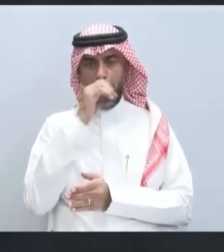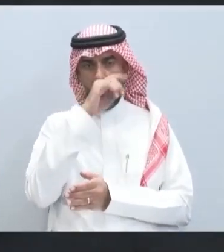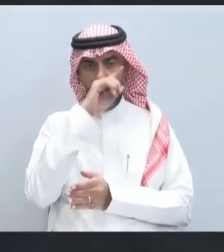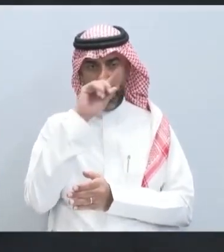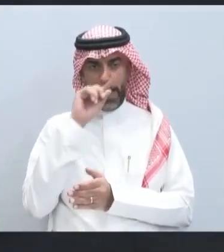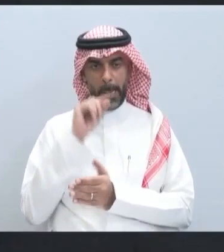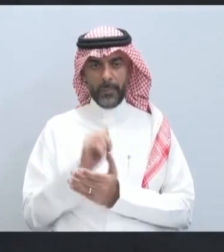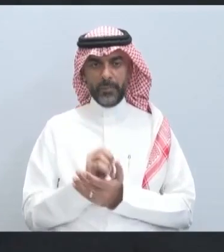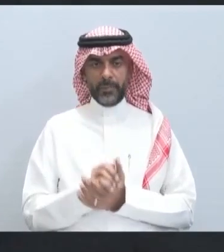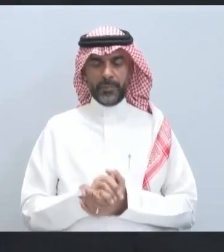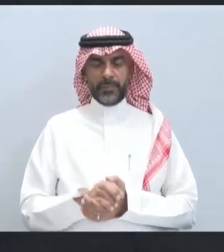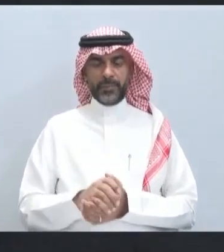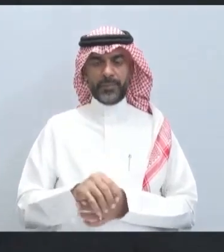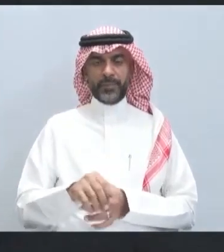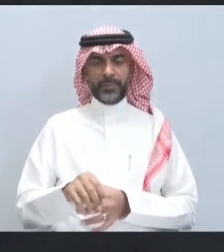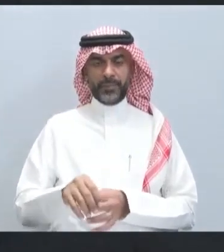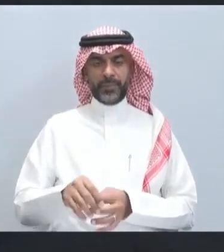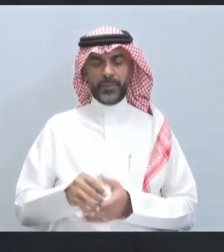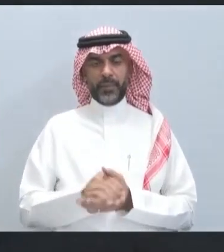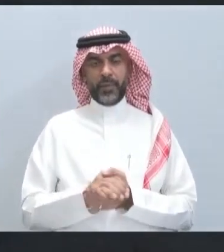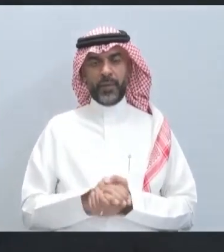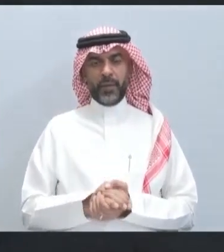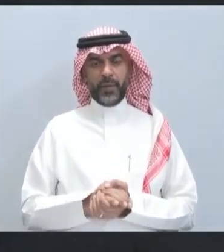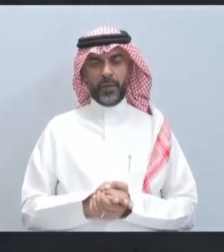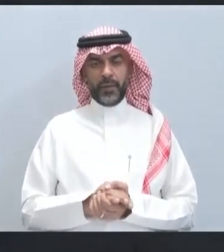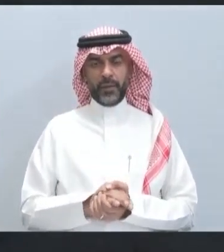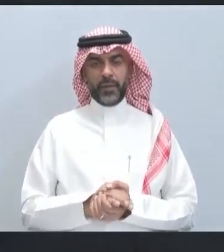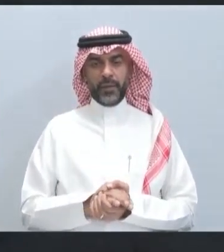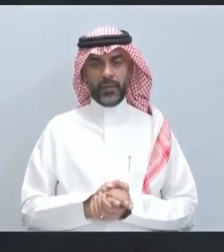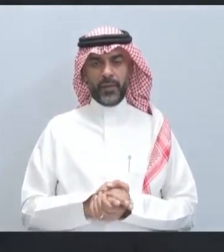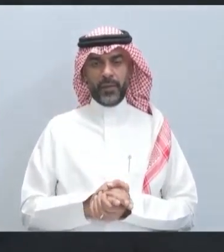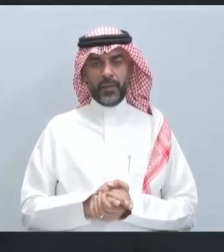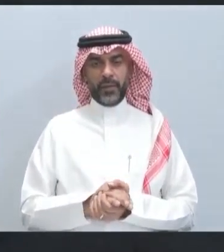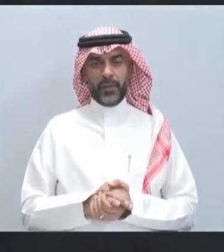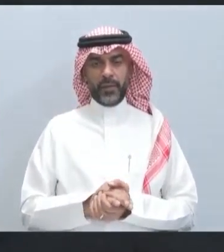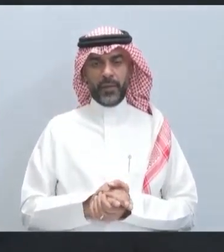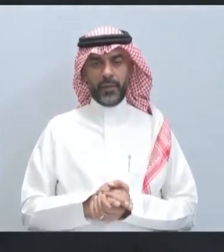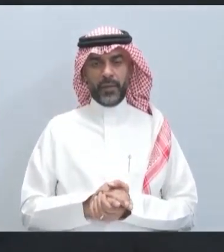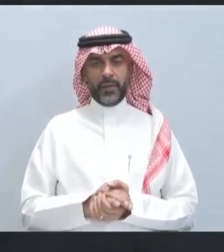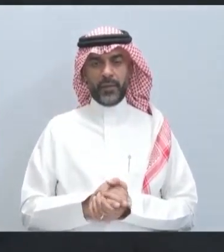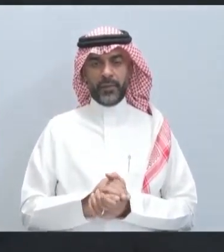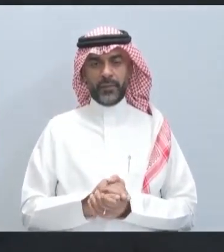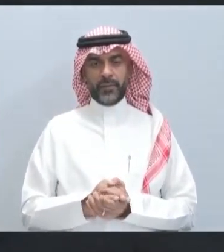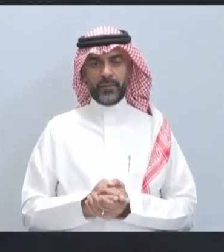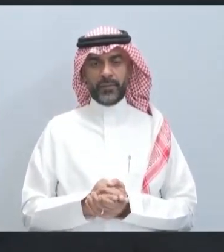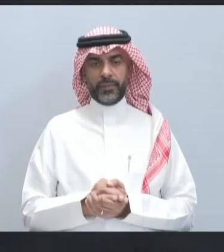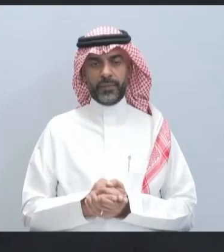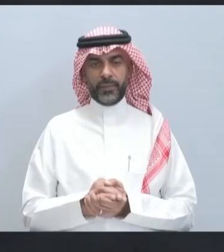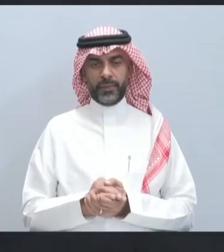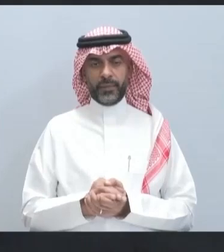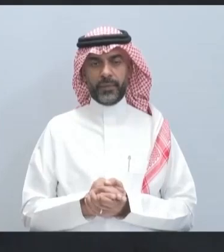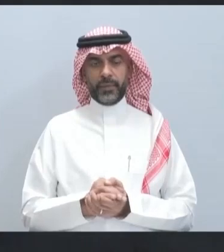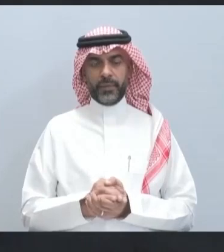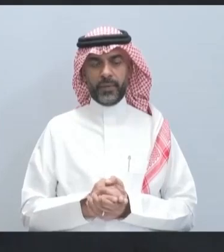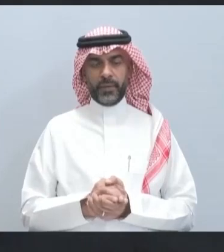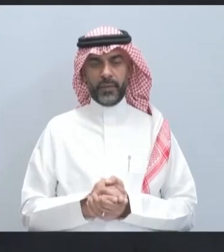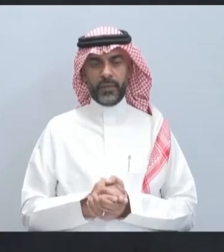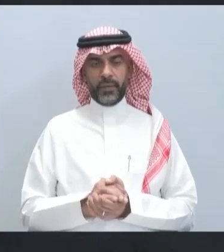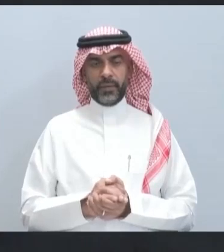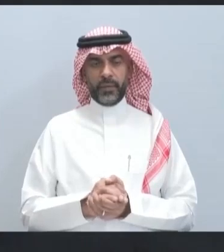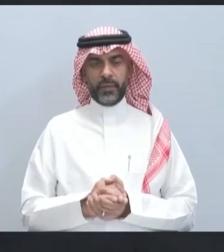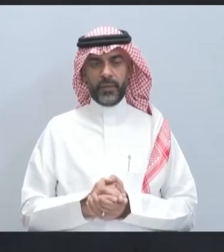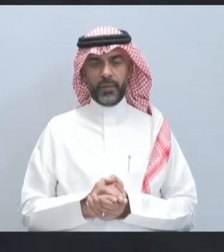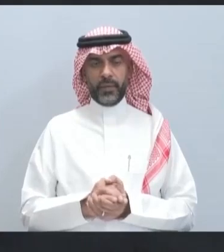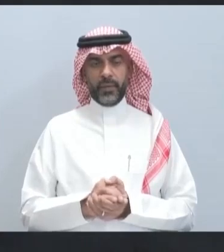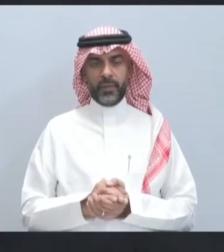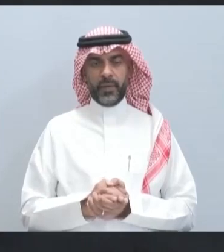تقوم اذا الوصول اليها او عمليه البحث اذا اردت ان تبحث عن معلومه معينه